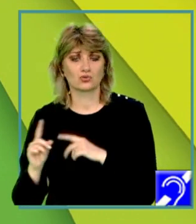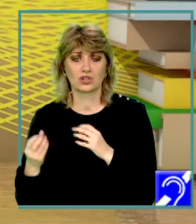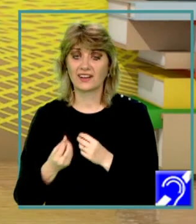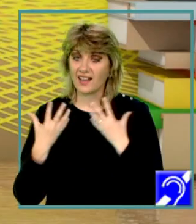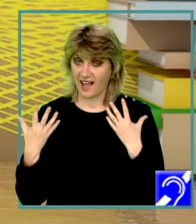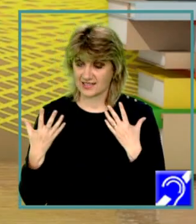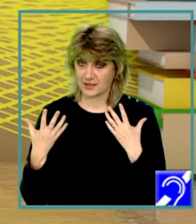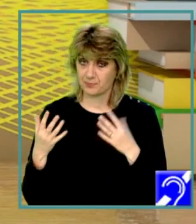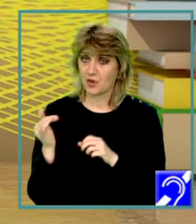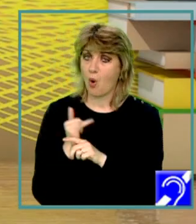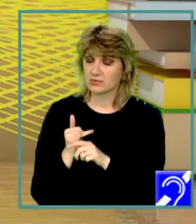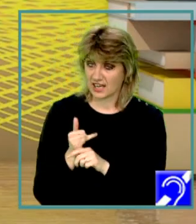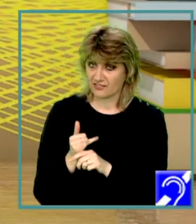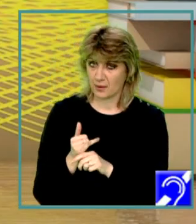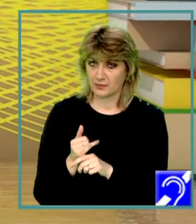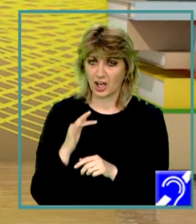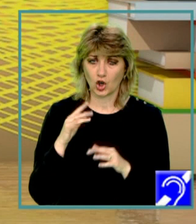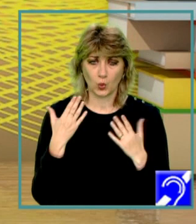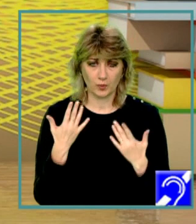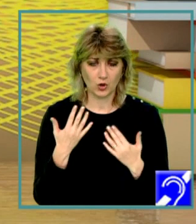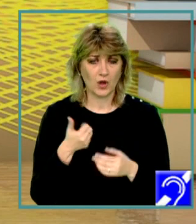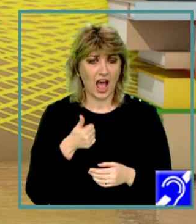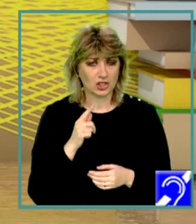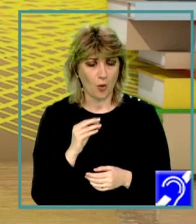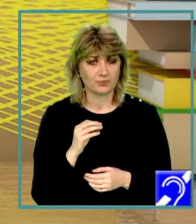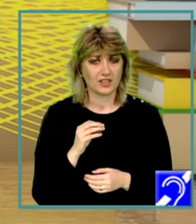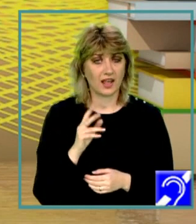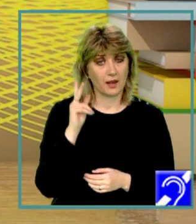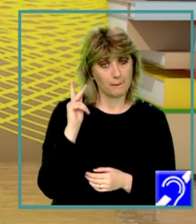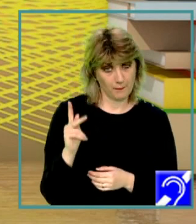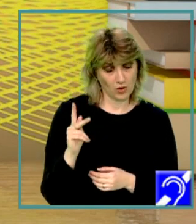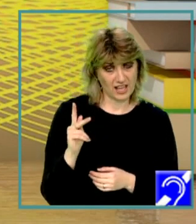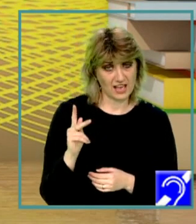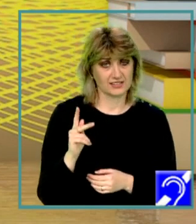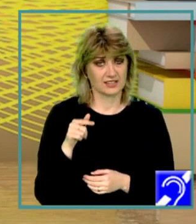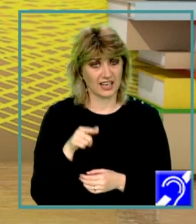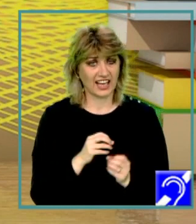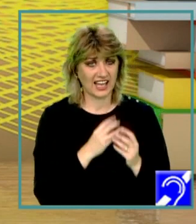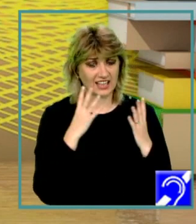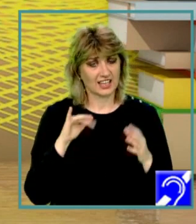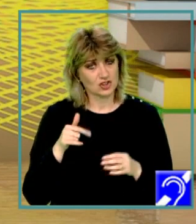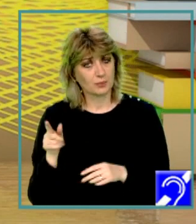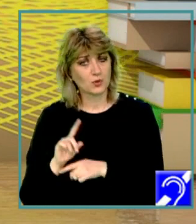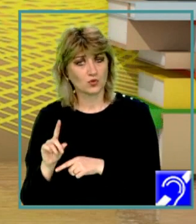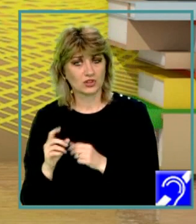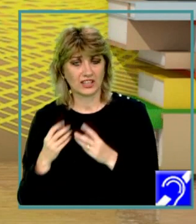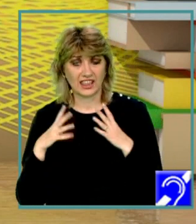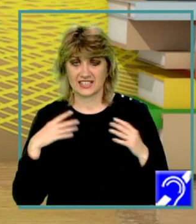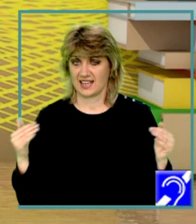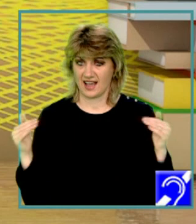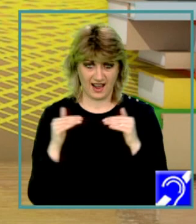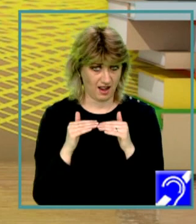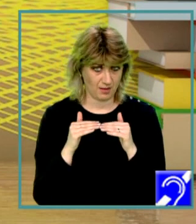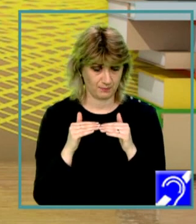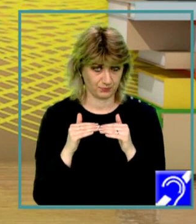reacție observăm că numărul atomilor de potasiu în din dreapta și din produșilor de reacție este egal nu